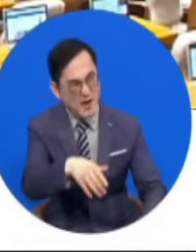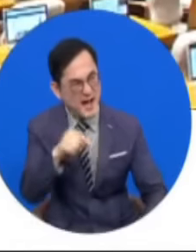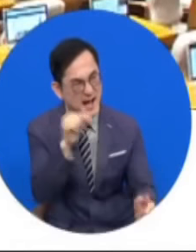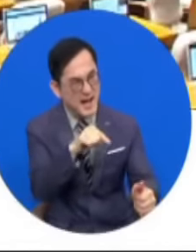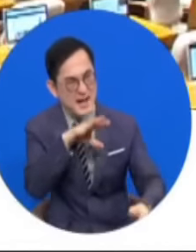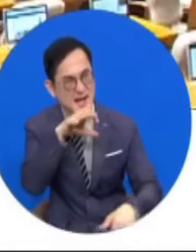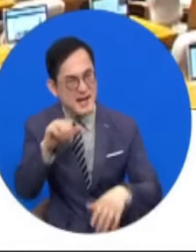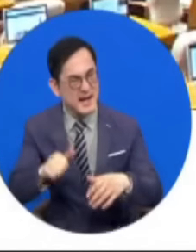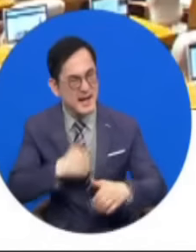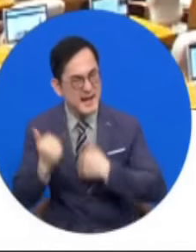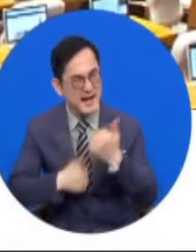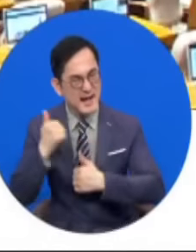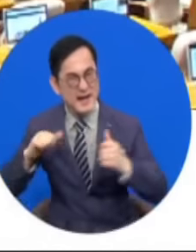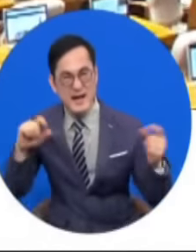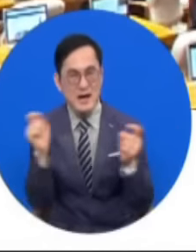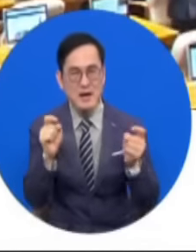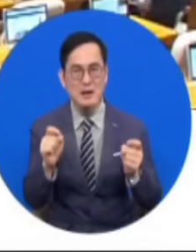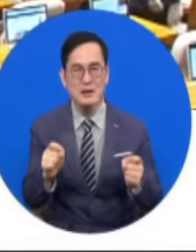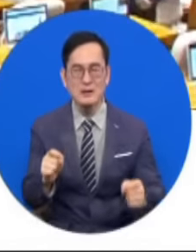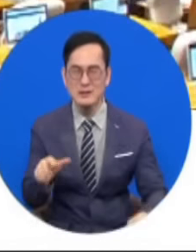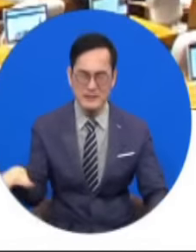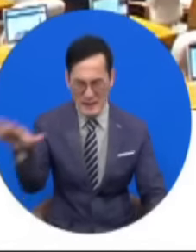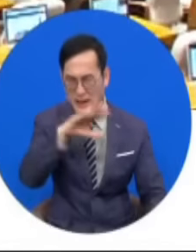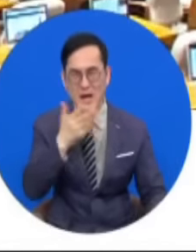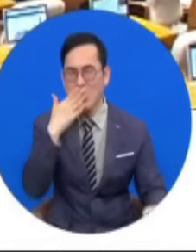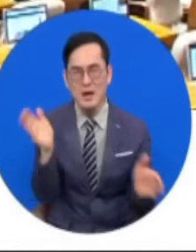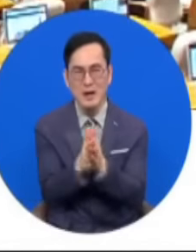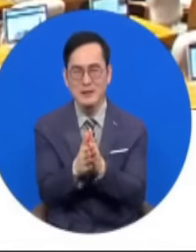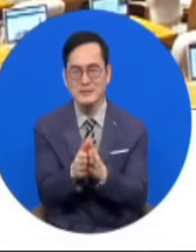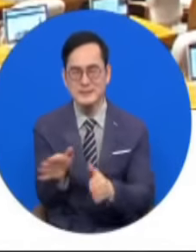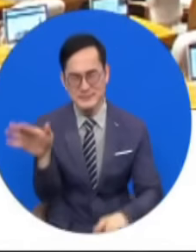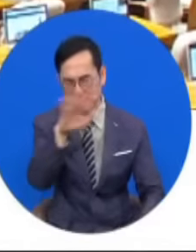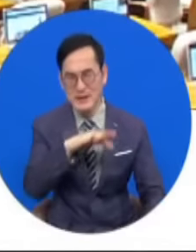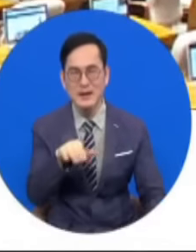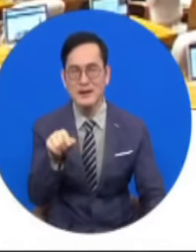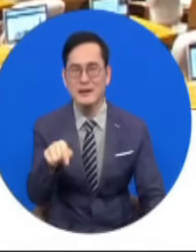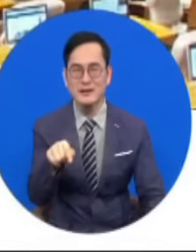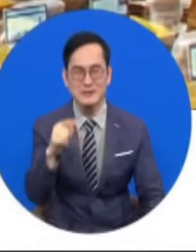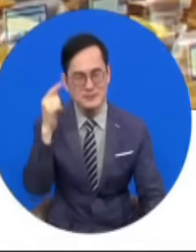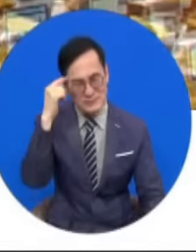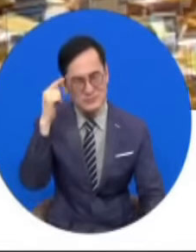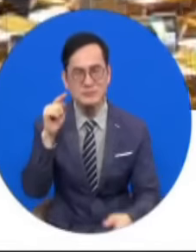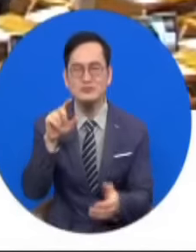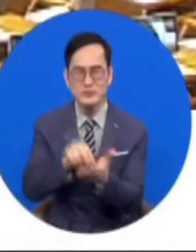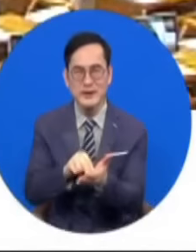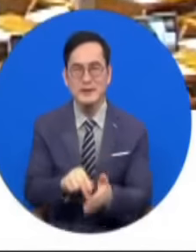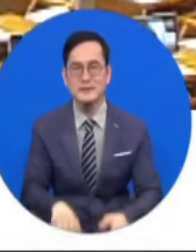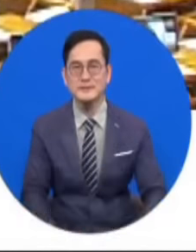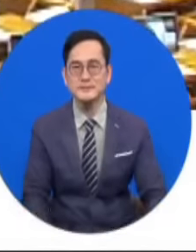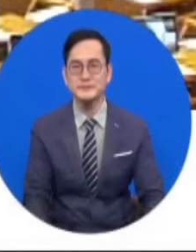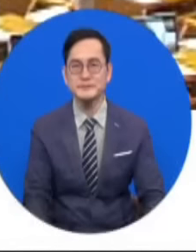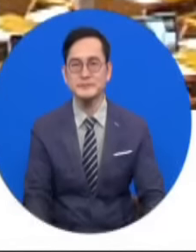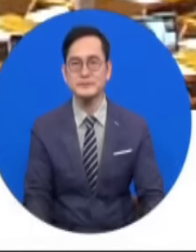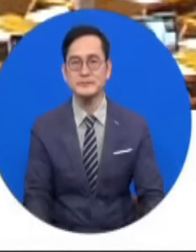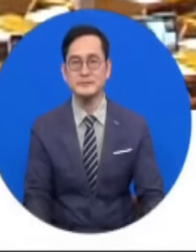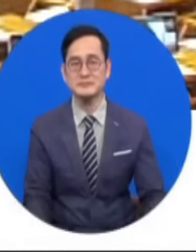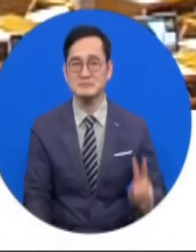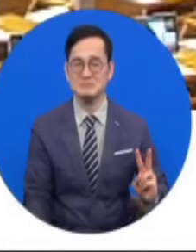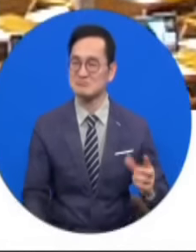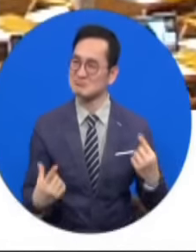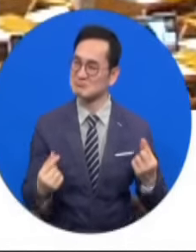적절하지 않았고요 그런데 이제 지금 민주당의 김병주 의원이나 또 양문석 의원도 저렇게